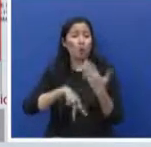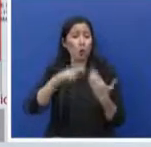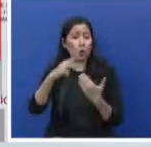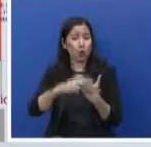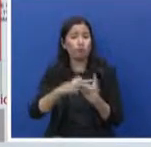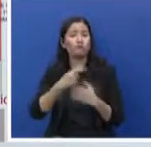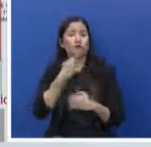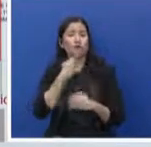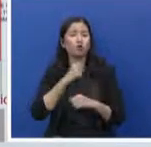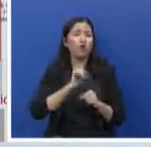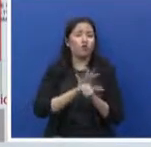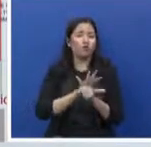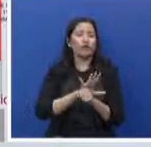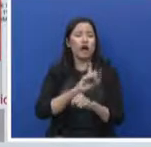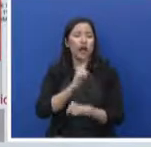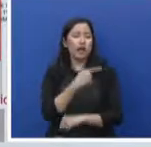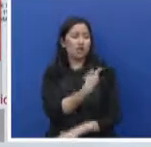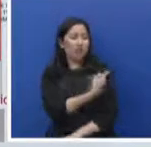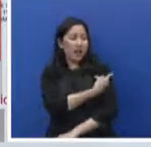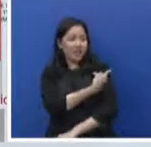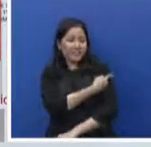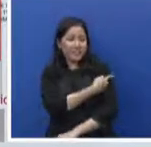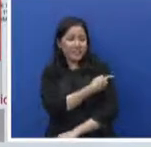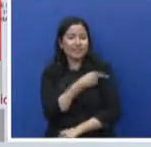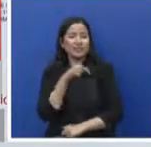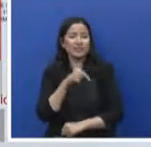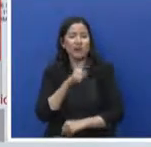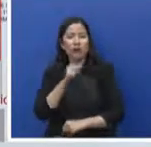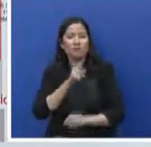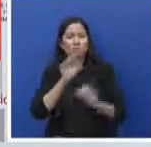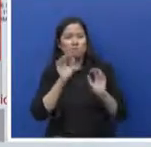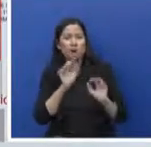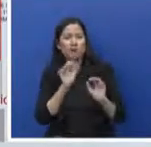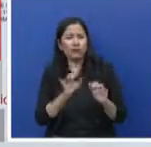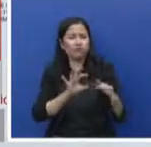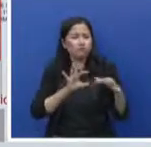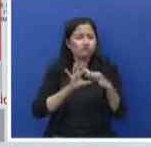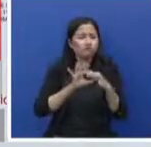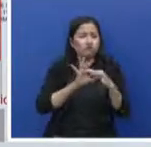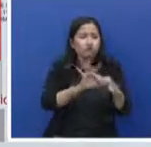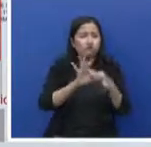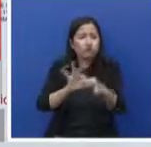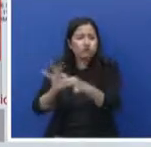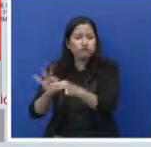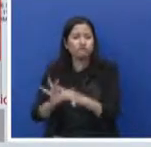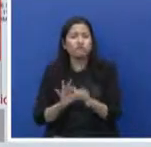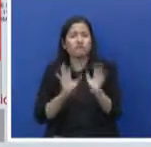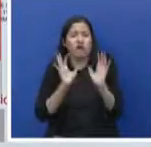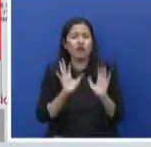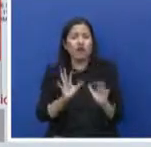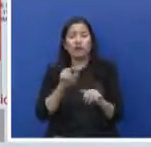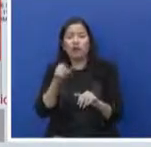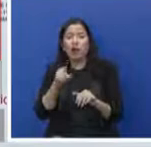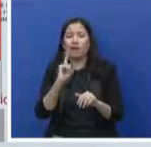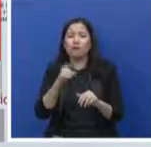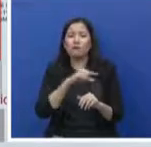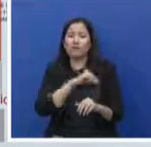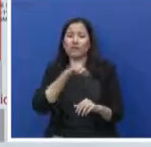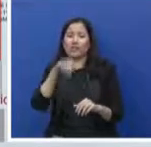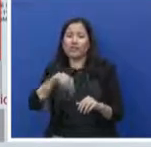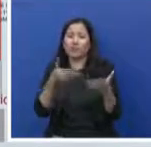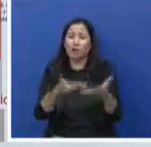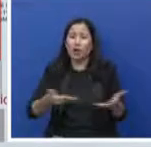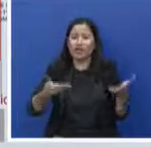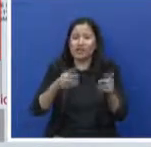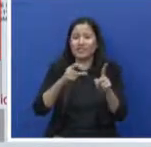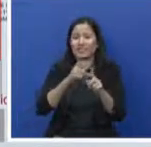di Indonesia. Salah satunya adalah vaksinasi yang juga menggandeng banyak sekali pihak untuk mempercepat vaksinasi dan memanfaatkan era digital ini. Dan tadi